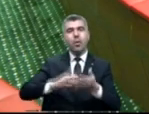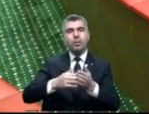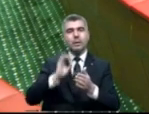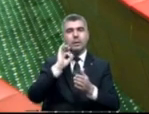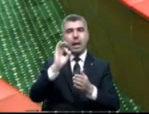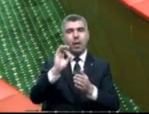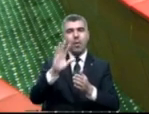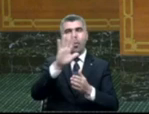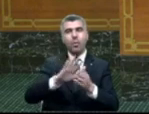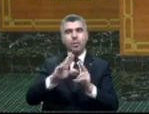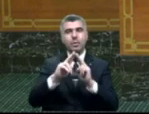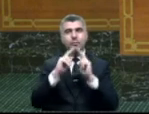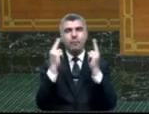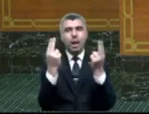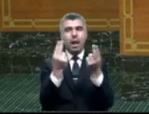نشهد الدنيا